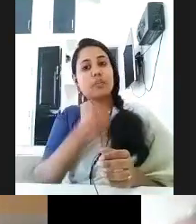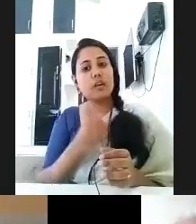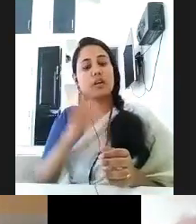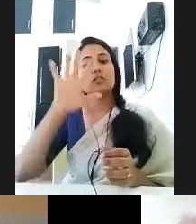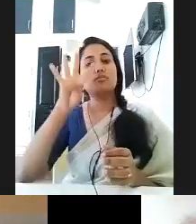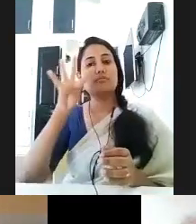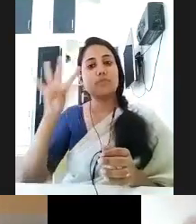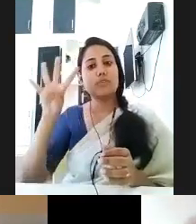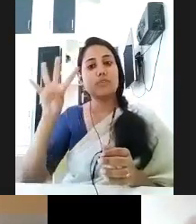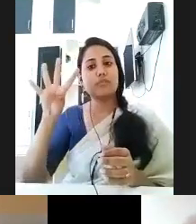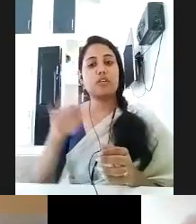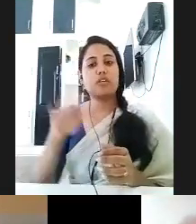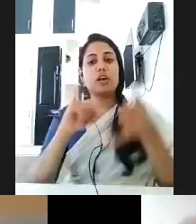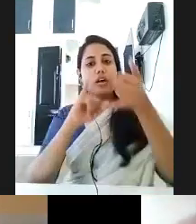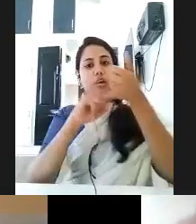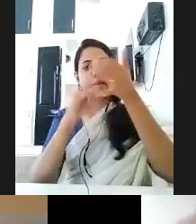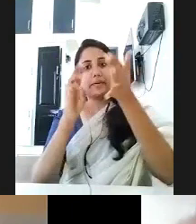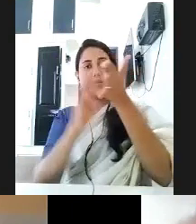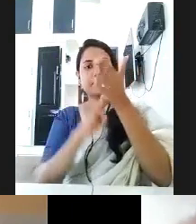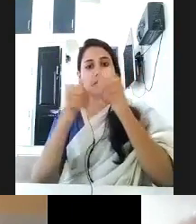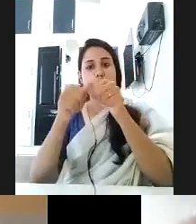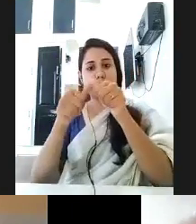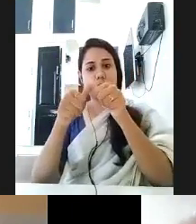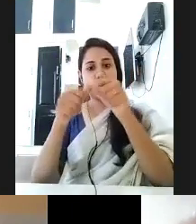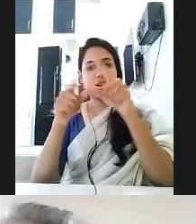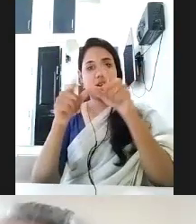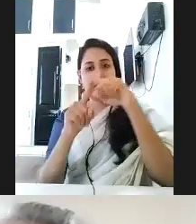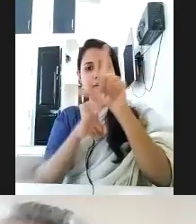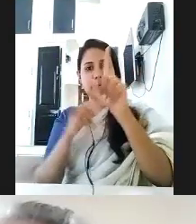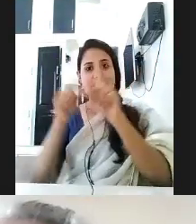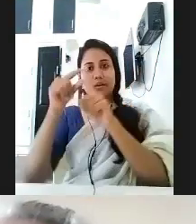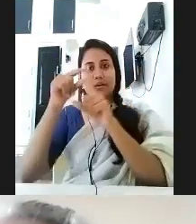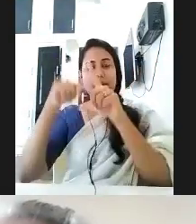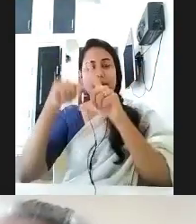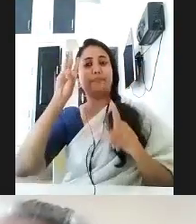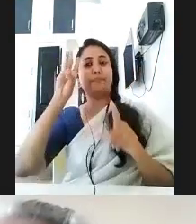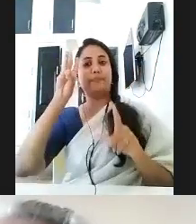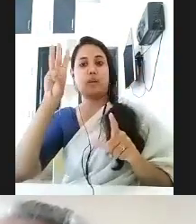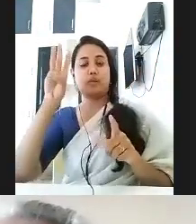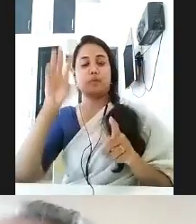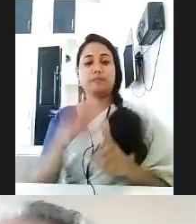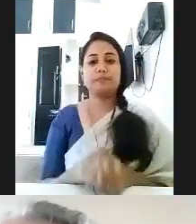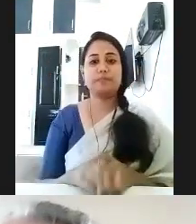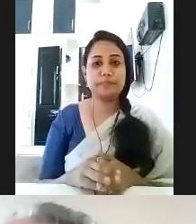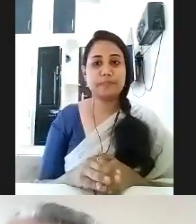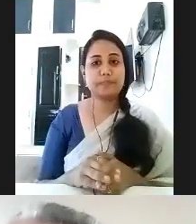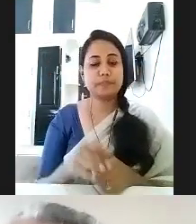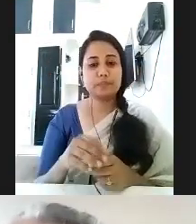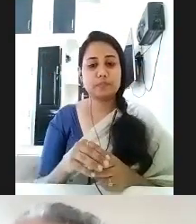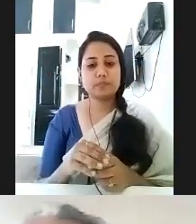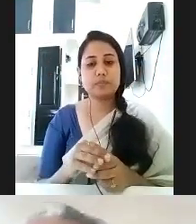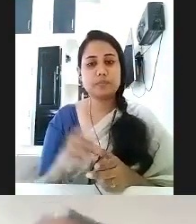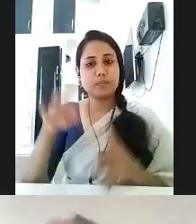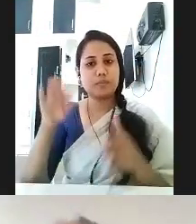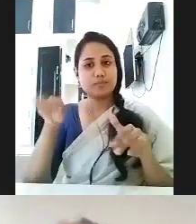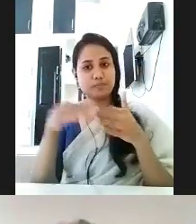ടൈപ്പ് 3 ആണ് മാഡം. ഞാൻ സാറിനെ കണ്ടിട്ടുണ്ടല്ലോ അല്ലേ, നമ്മൾ സ്പിൻറാസിക്ക് വരുമ്പോൾ.